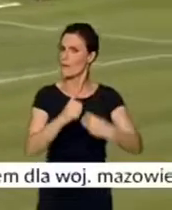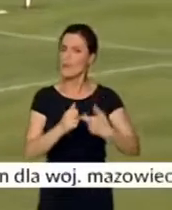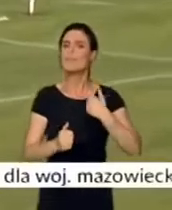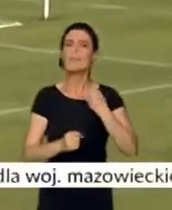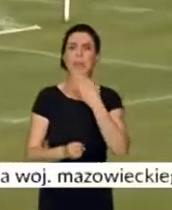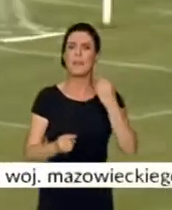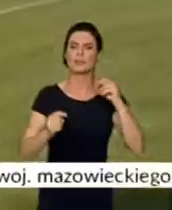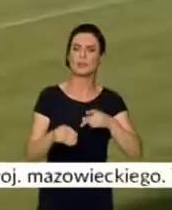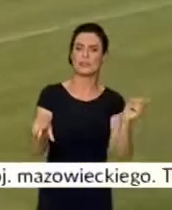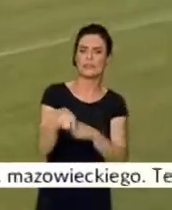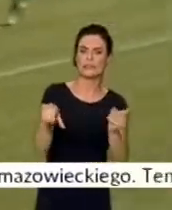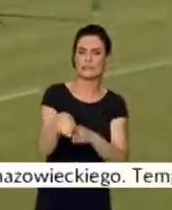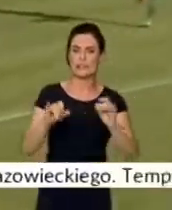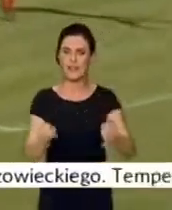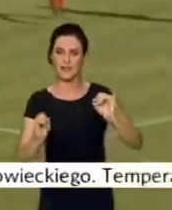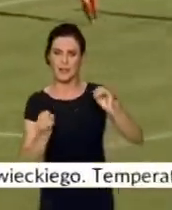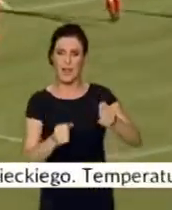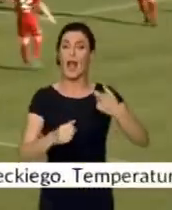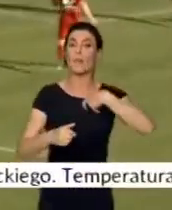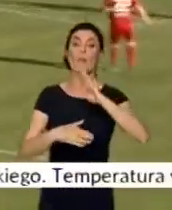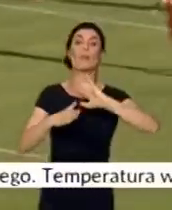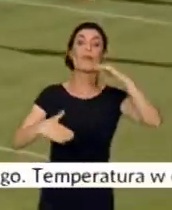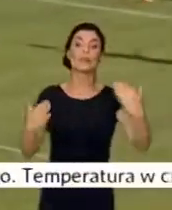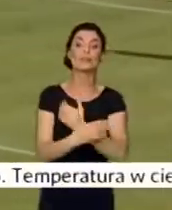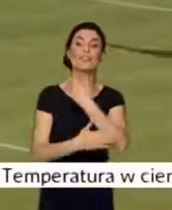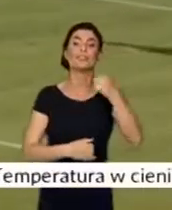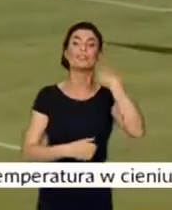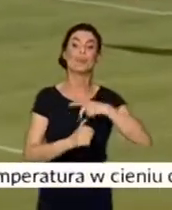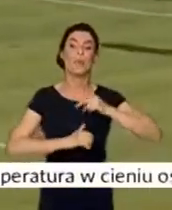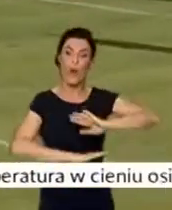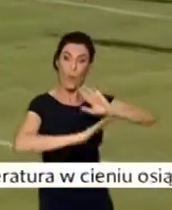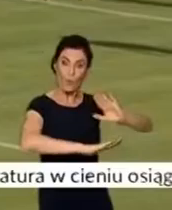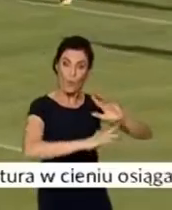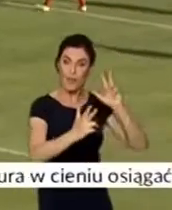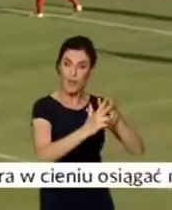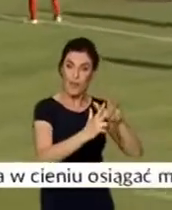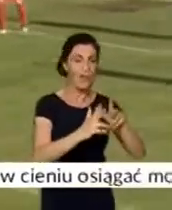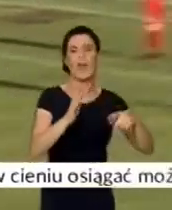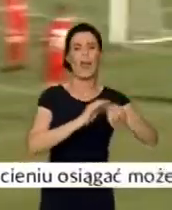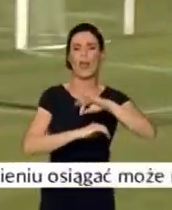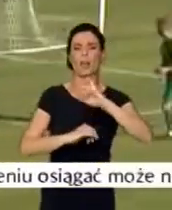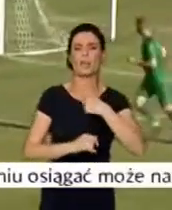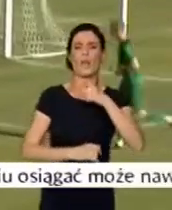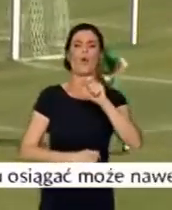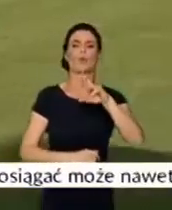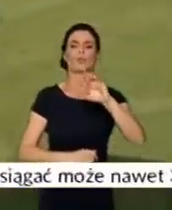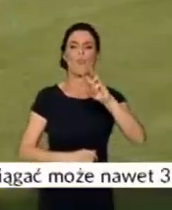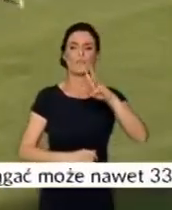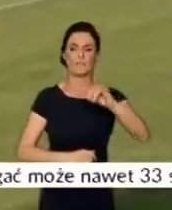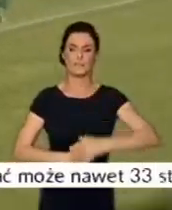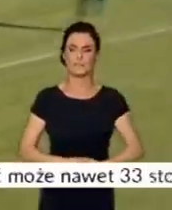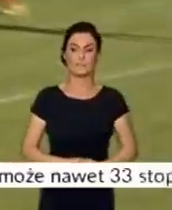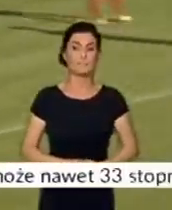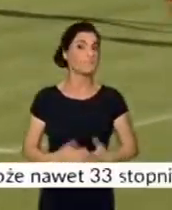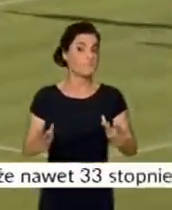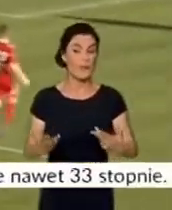nie miał Hubert Michalik, a chwilę później przy biernej postawie radomskiej defensywy po raz drugi na listę strzelców wpisał się Kozłowski.